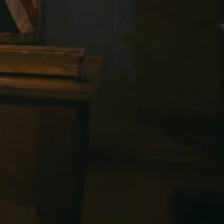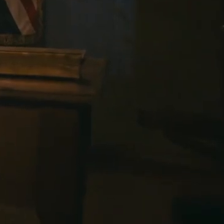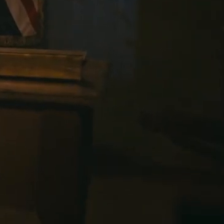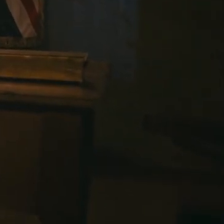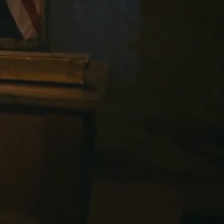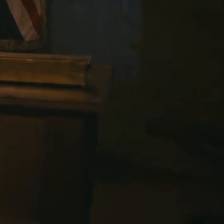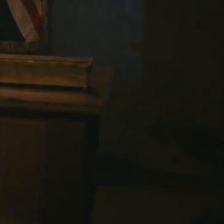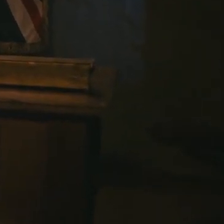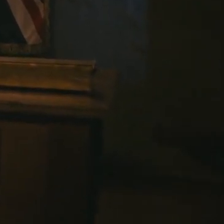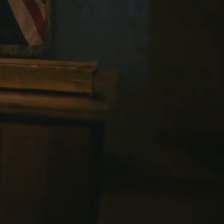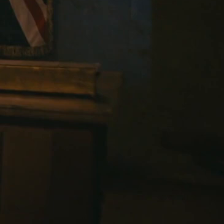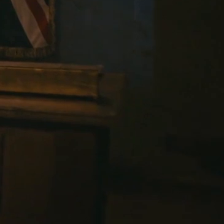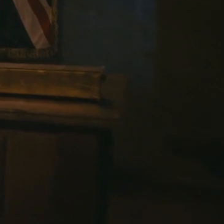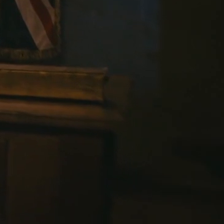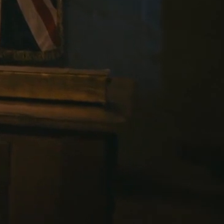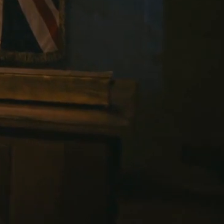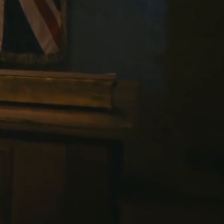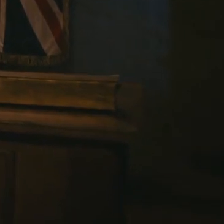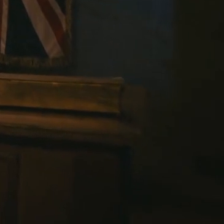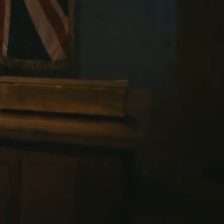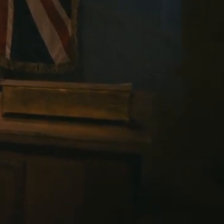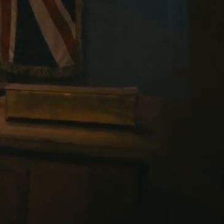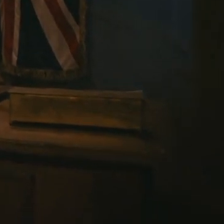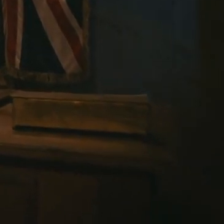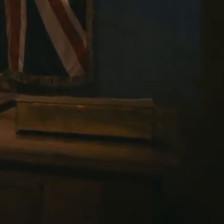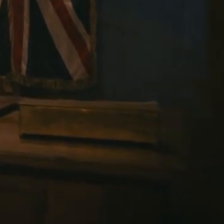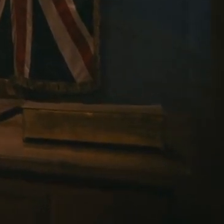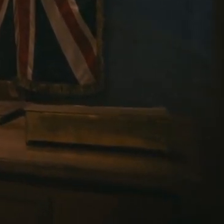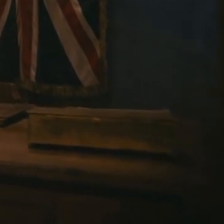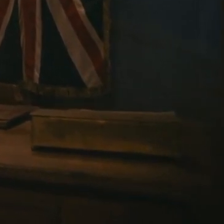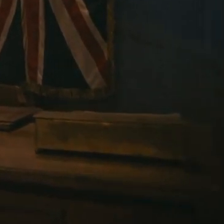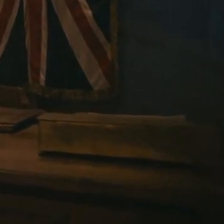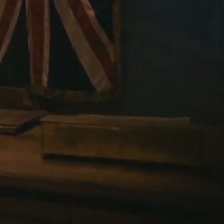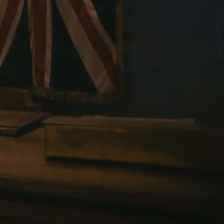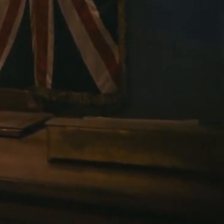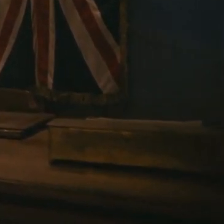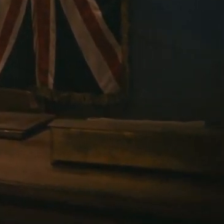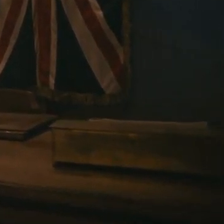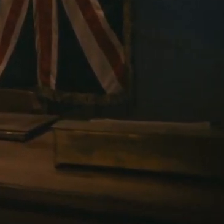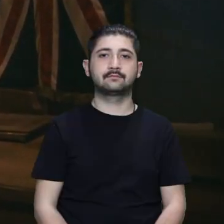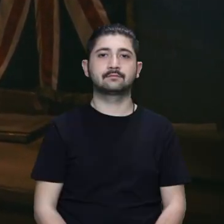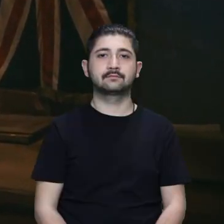Cooks çadırda. Masadaki hacın önüne diz çökmüş halde dua ediyor. Göklerdeki babamız.